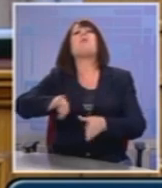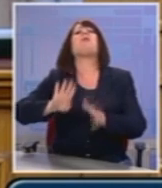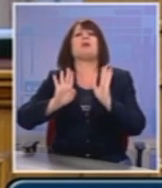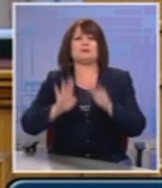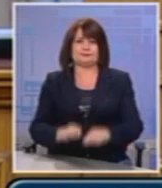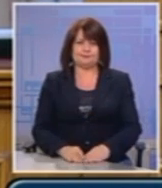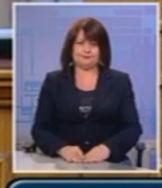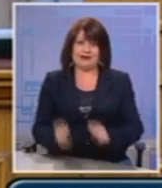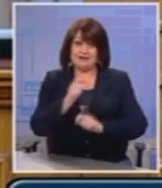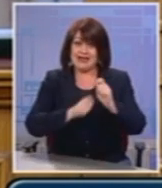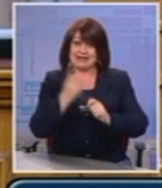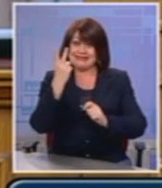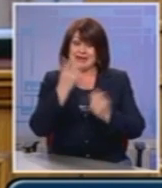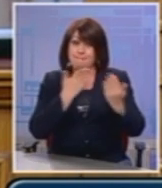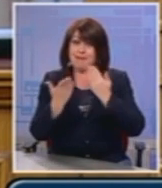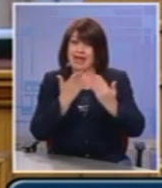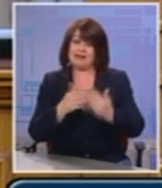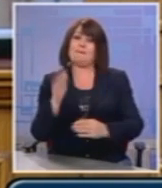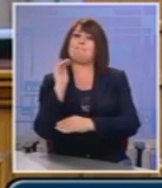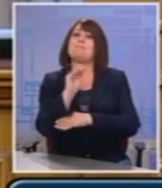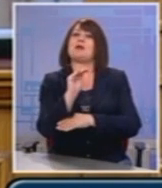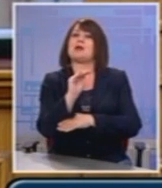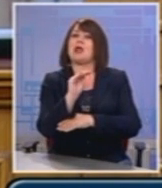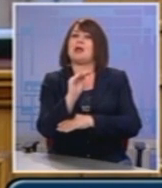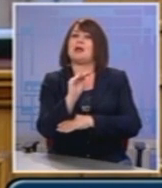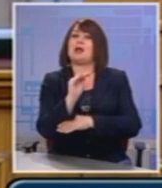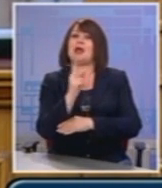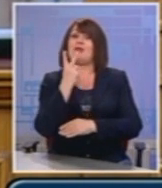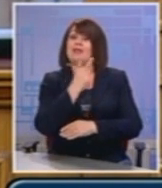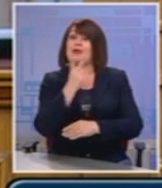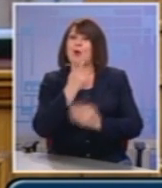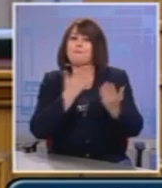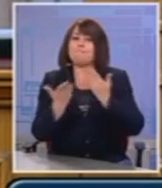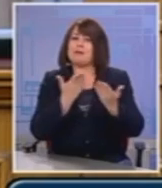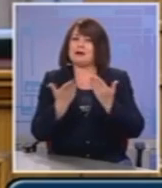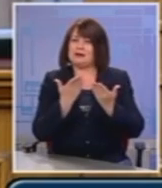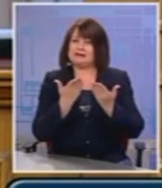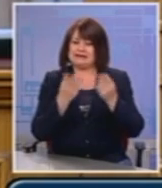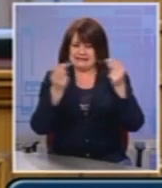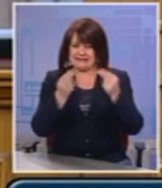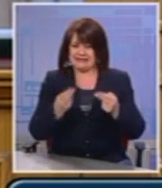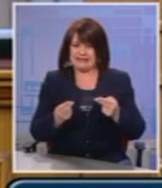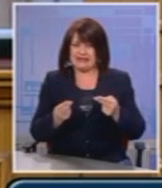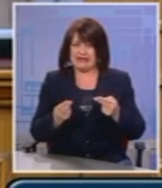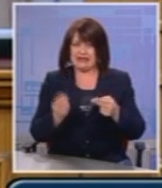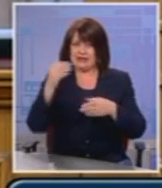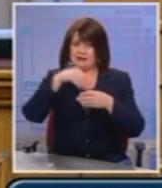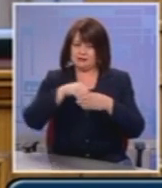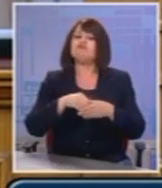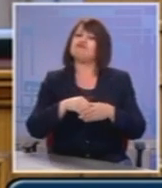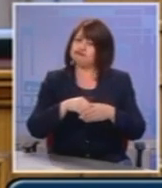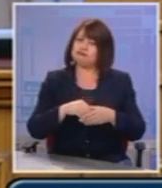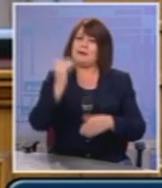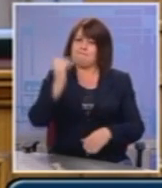φτιάξανε λοιπόν δύο μελέτες κατά παραγγελίαν οι οποίες δύο μελέτες με βάση τα στοιχεία που είχανε δικαιολογούσαν τις